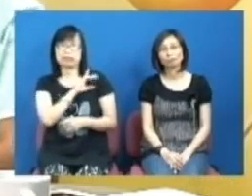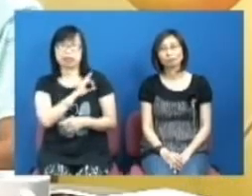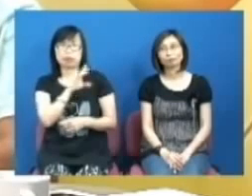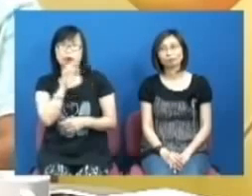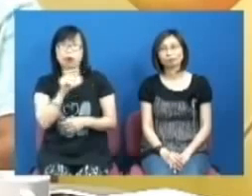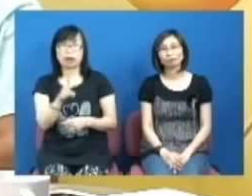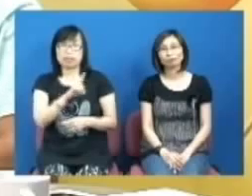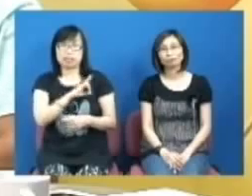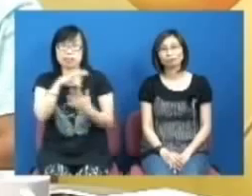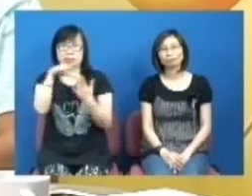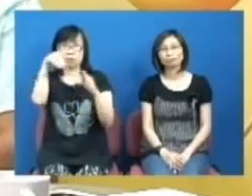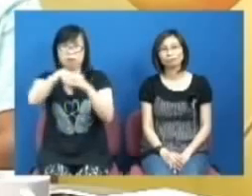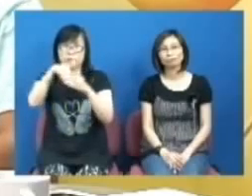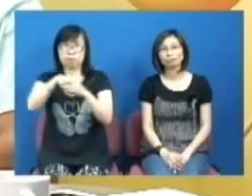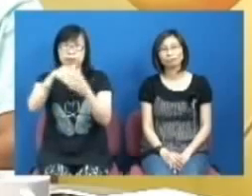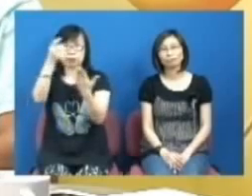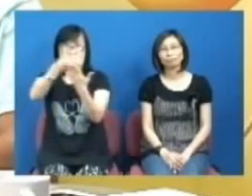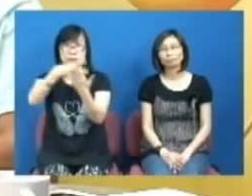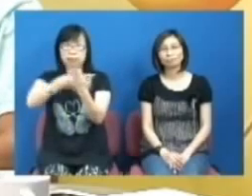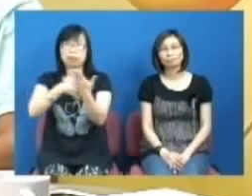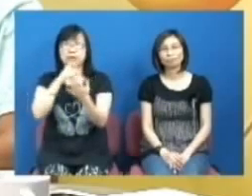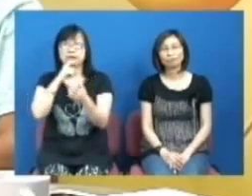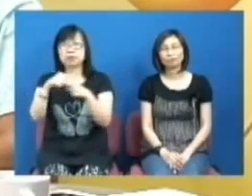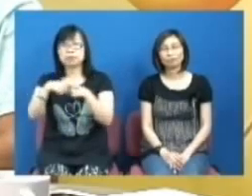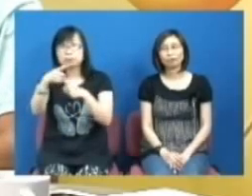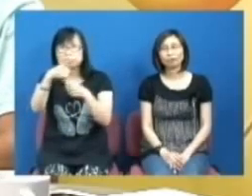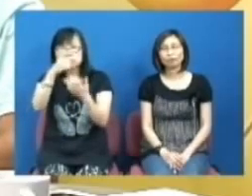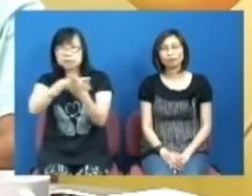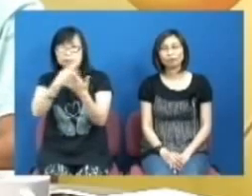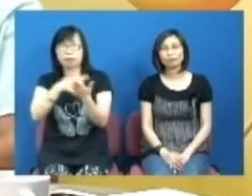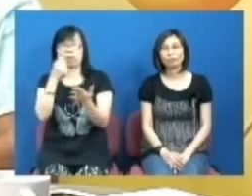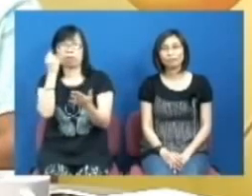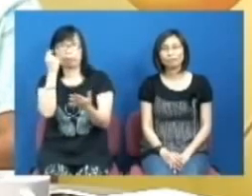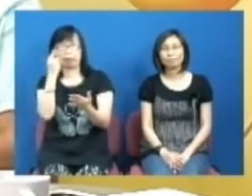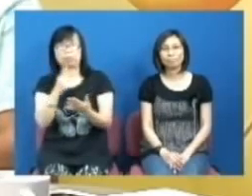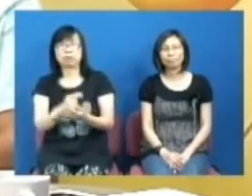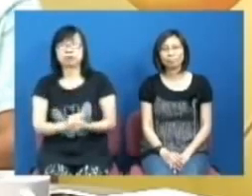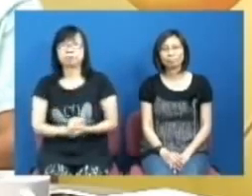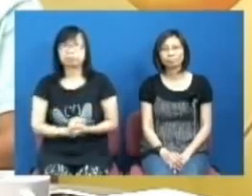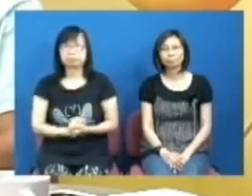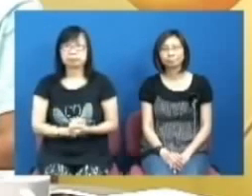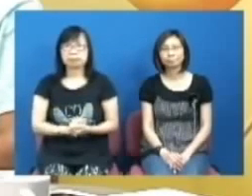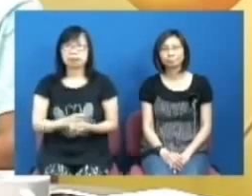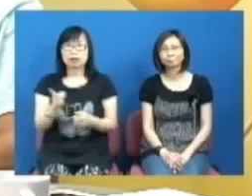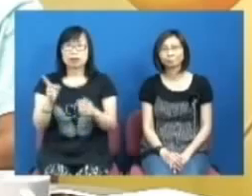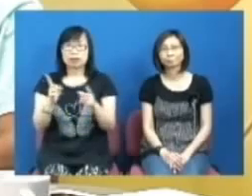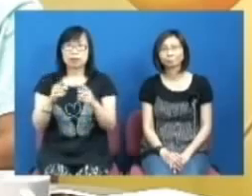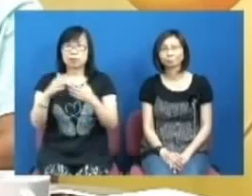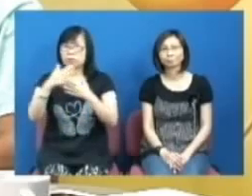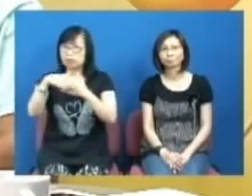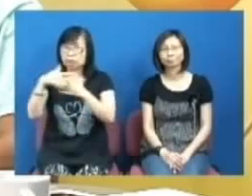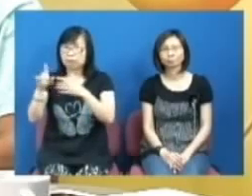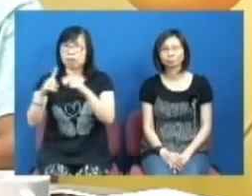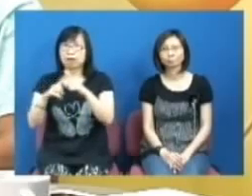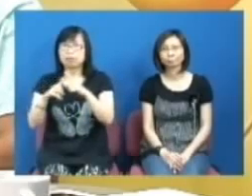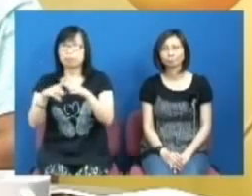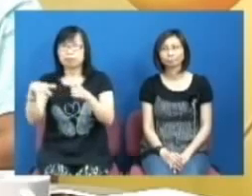嘅選舉條例嗰度咧，就有一條條例係非常之特別的，就是任何嘅候選人報咗名之後咧，